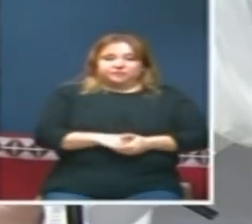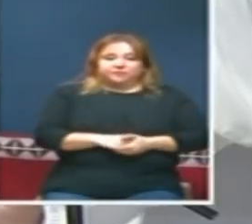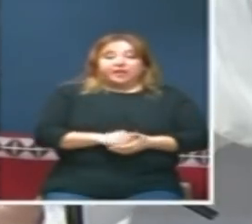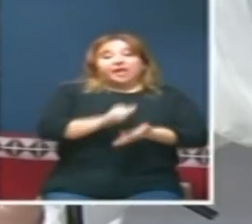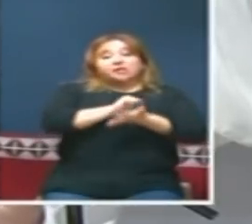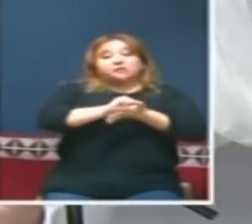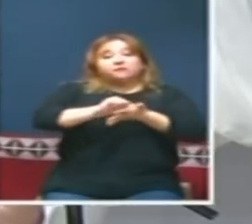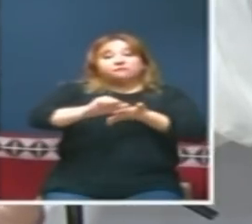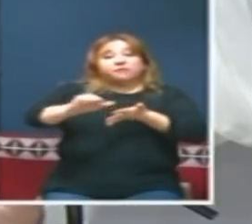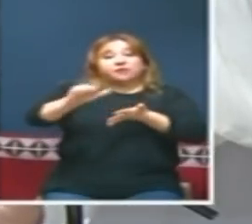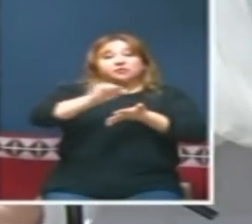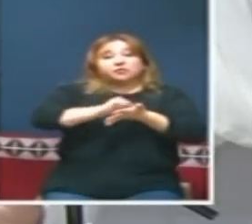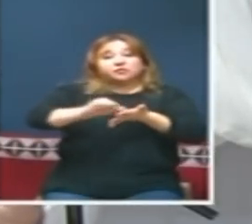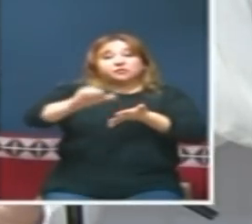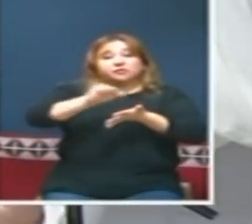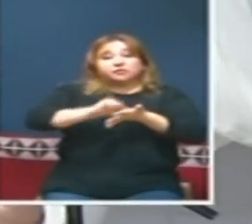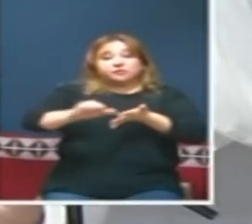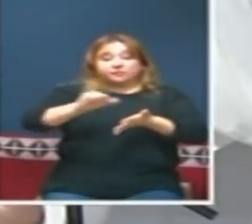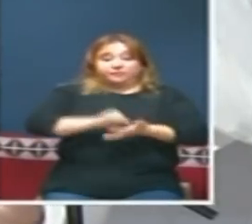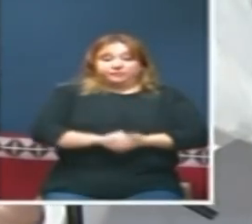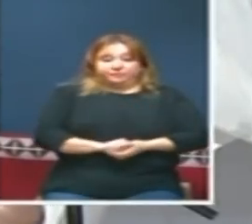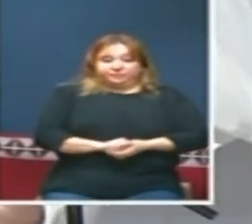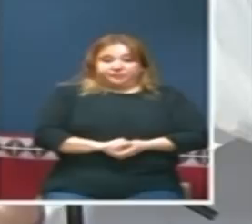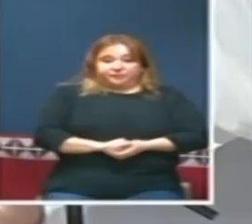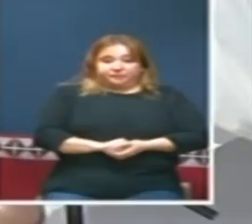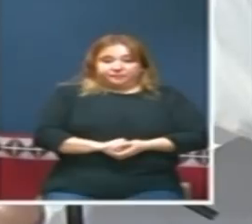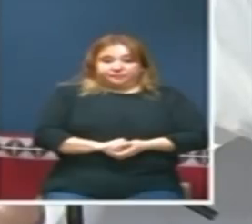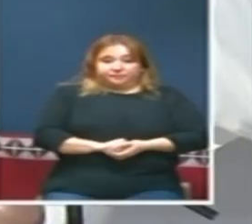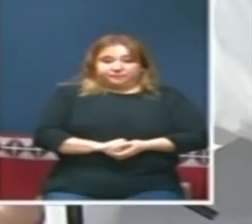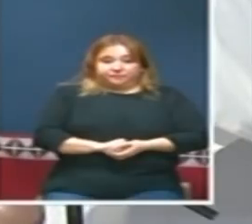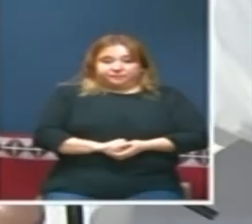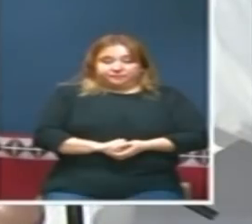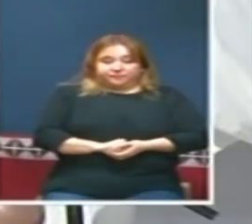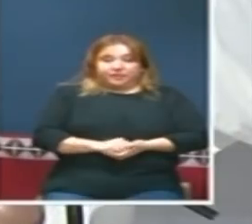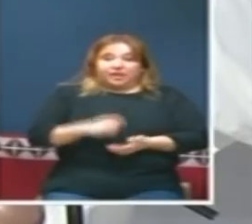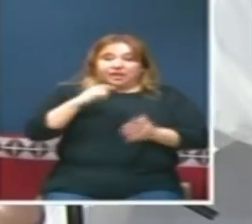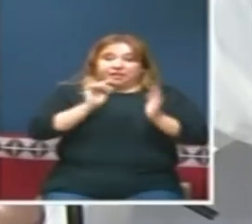vous, pour la bonne conduite que vous avez dans le Christ.